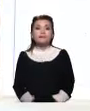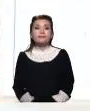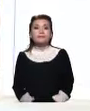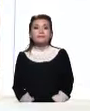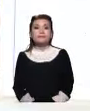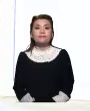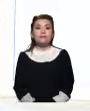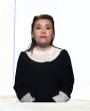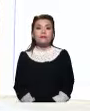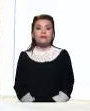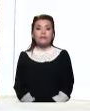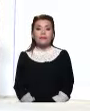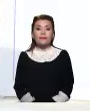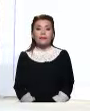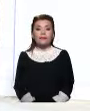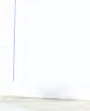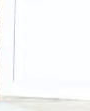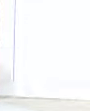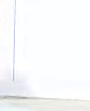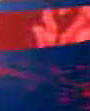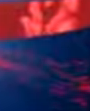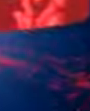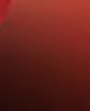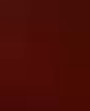Насикенова, Нуркен Жалмухан, Астана Таймс.